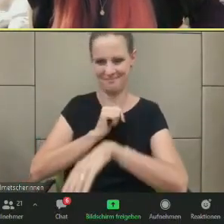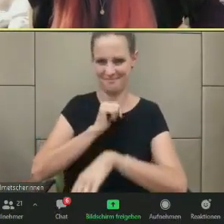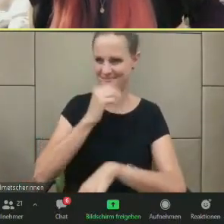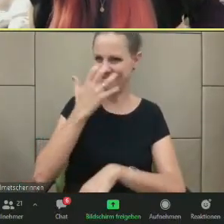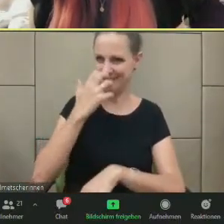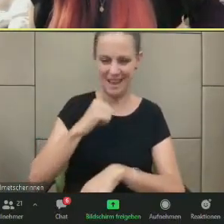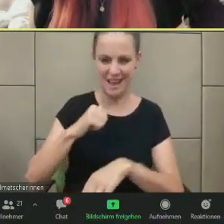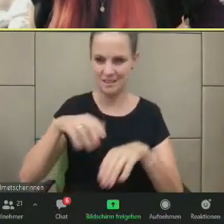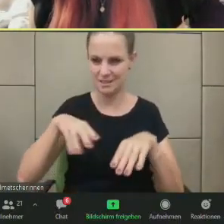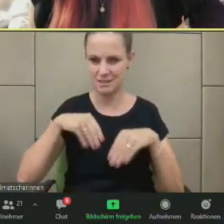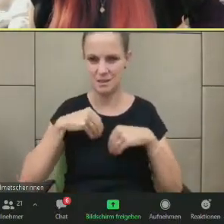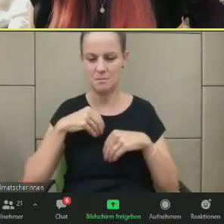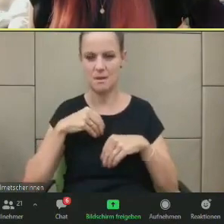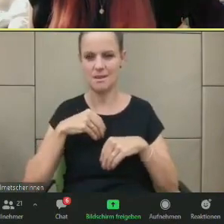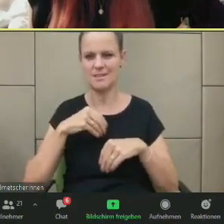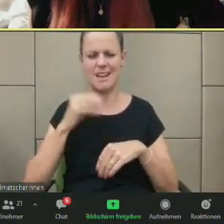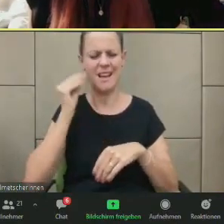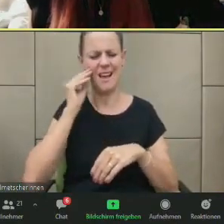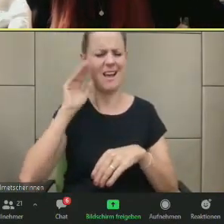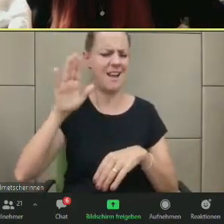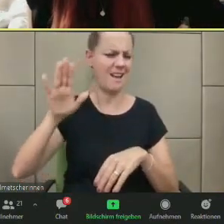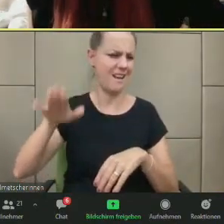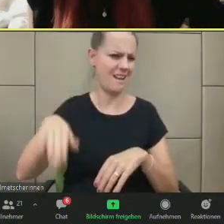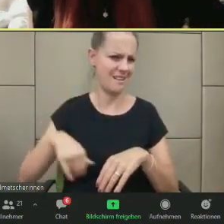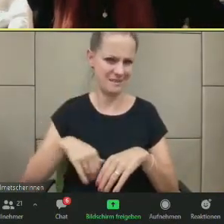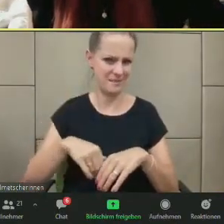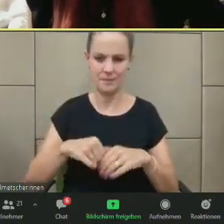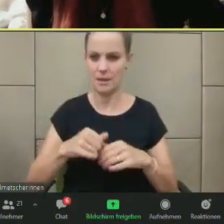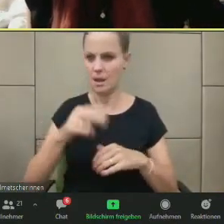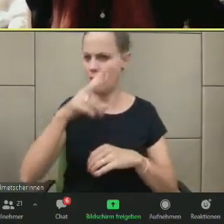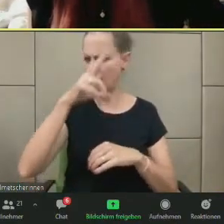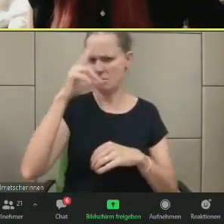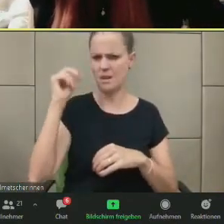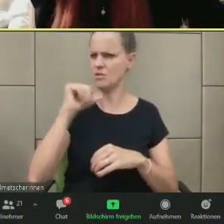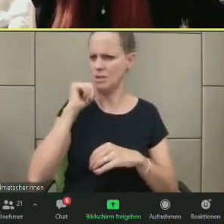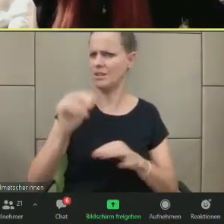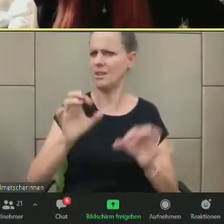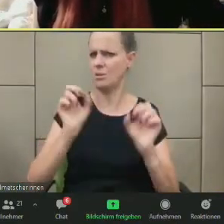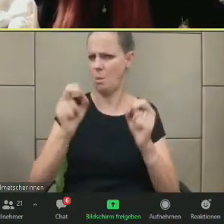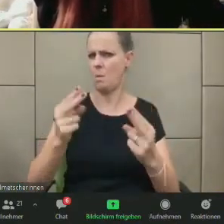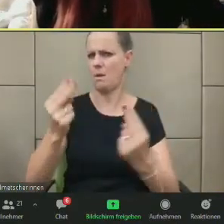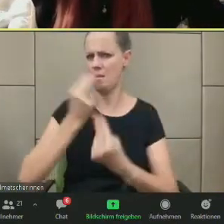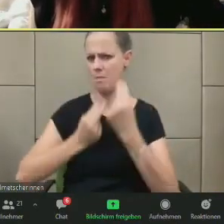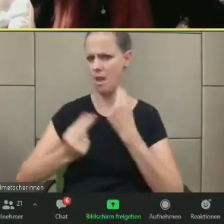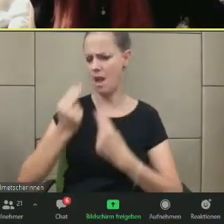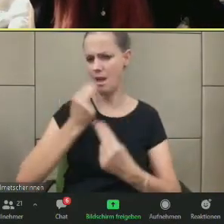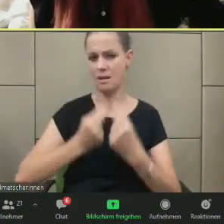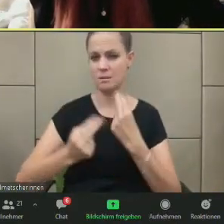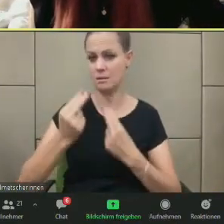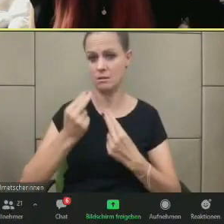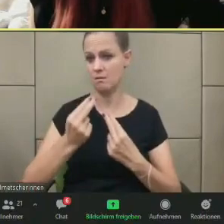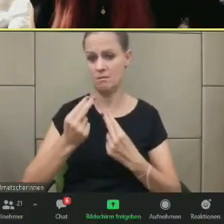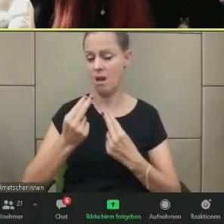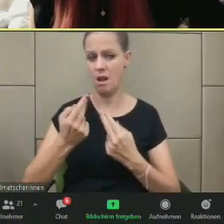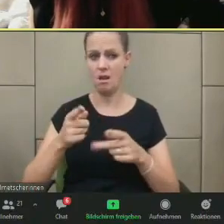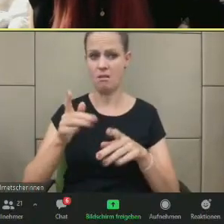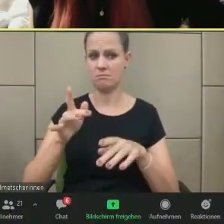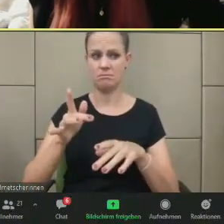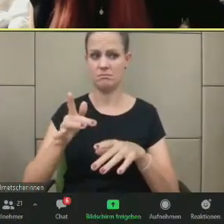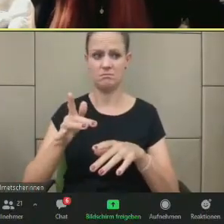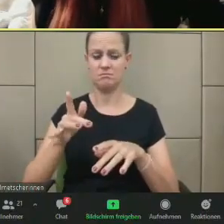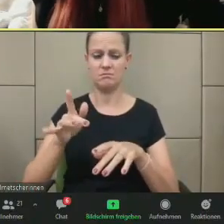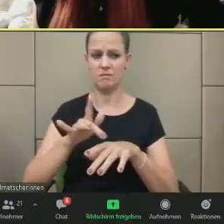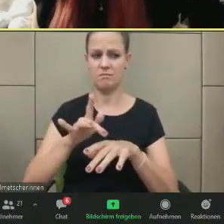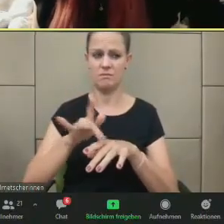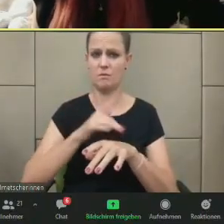glauben, die einem auch sehr schlecht menschlich behandeln. Und das war zum Teil sehr erniedrigend, das war sehr erschütternd, weil